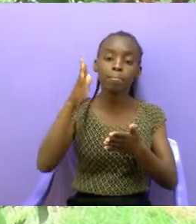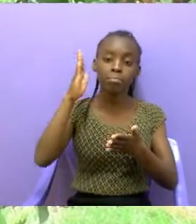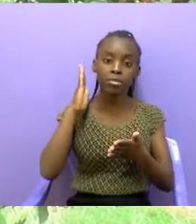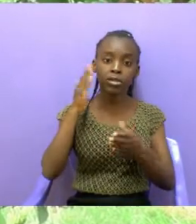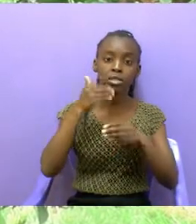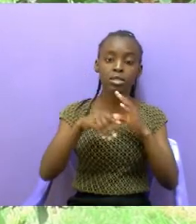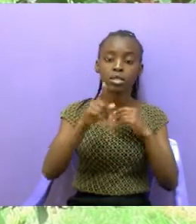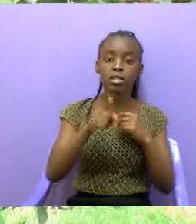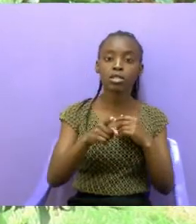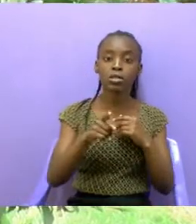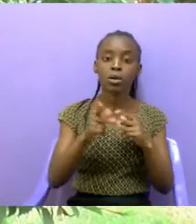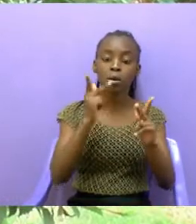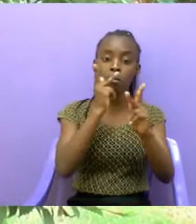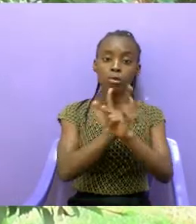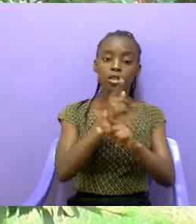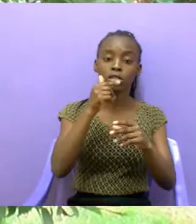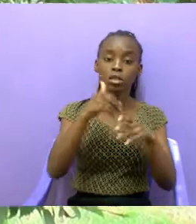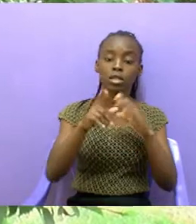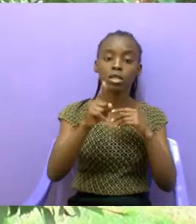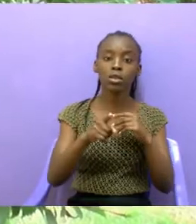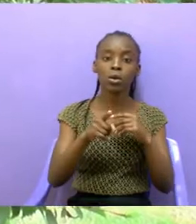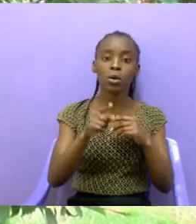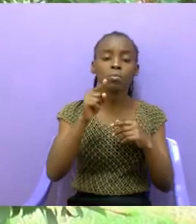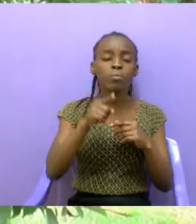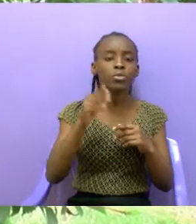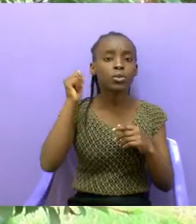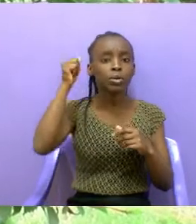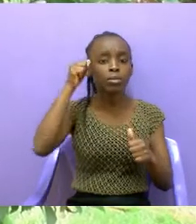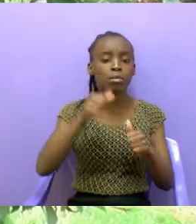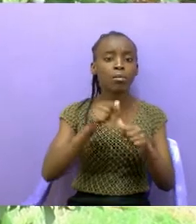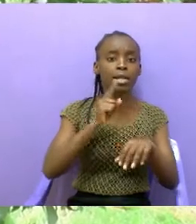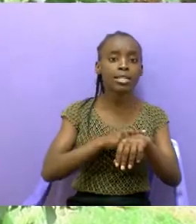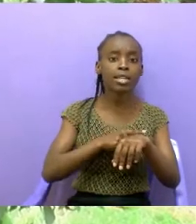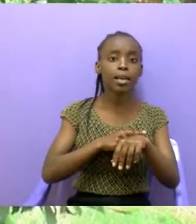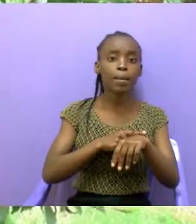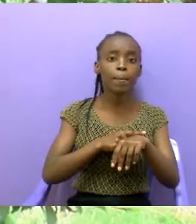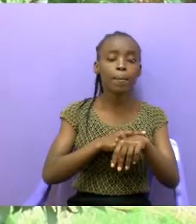Unakumbuka wakati malaika walikuwa wanaenda kuteketeza mji wa Sodoma na Gomora?